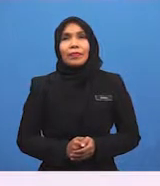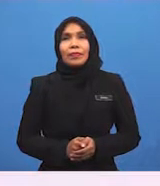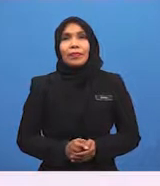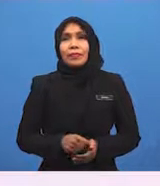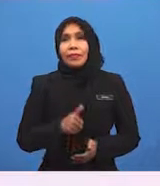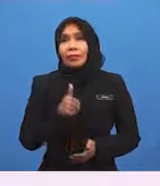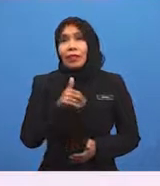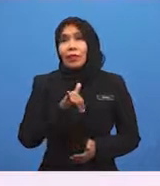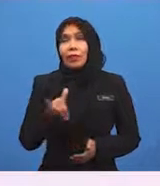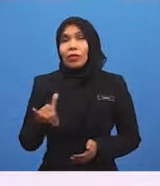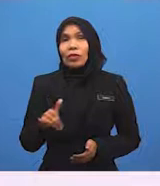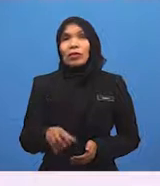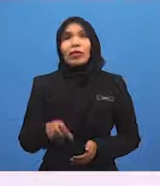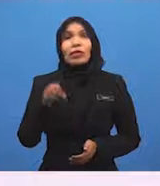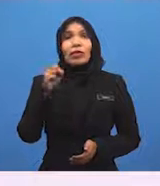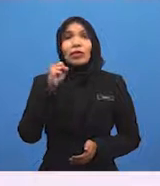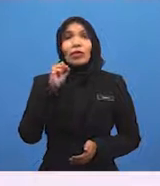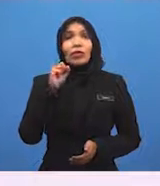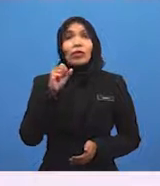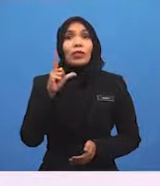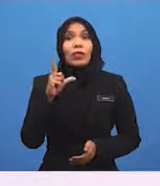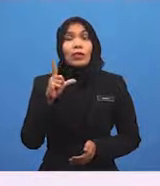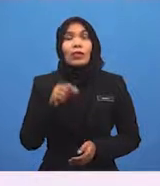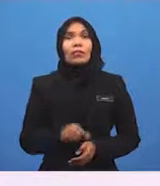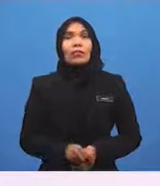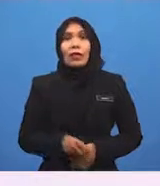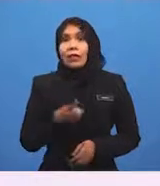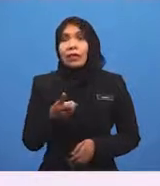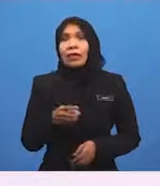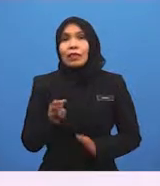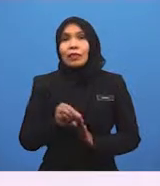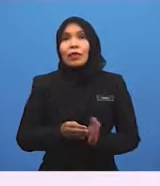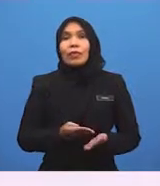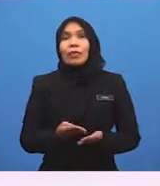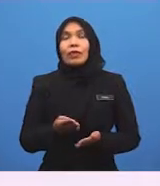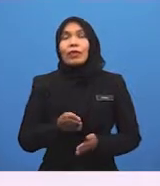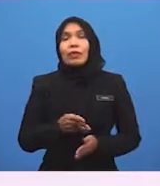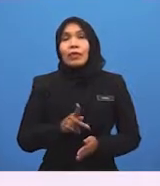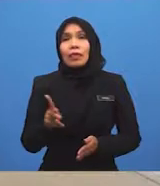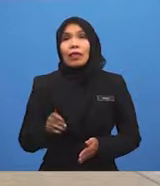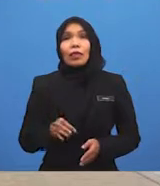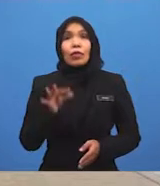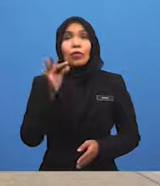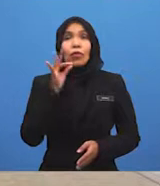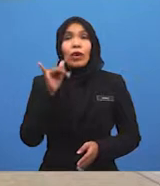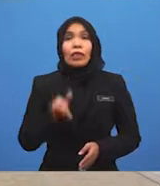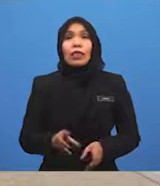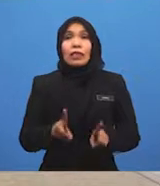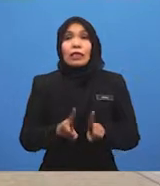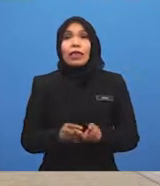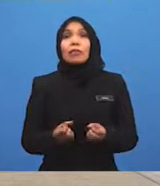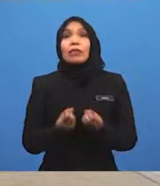Bagusnya, Sui Lan. Dia memberikan buah yang sama banyak kepada semua jiran. Baik,